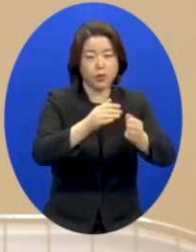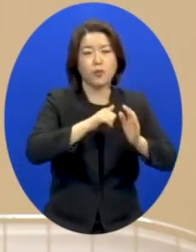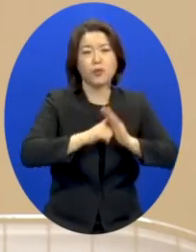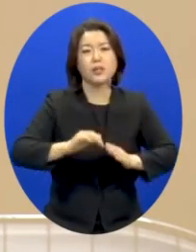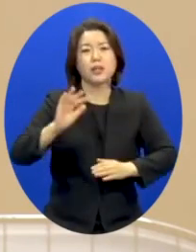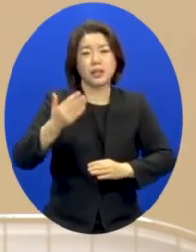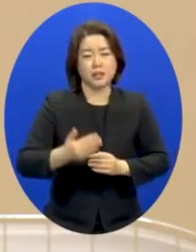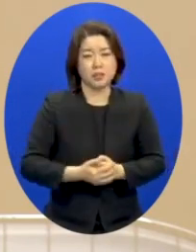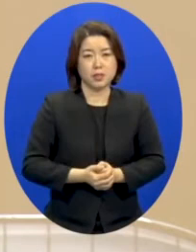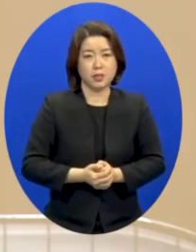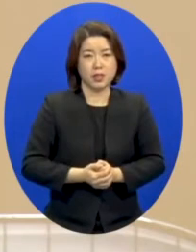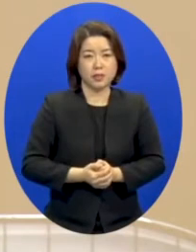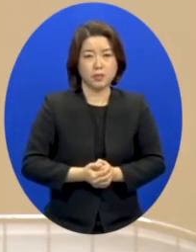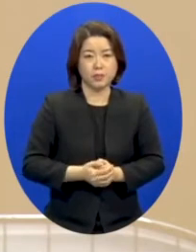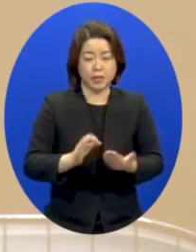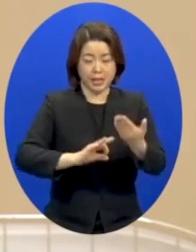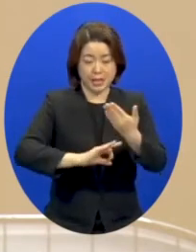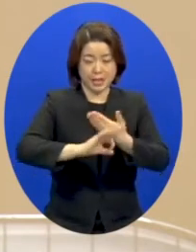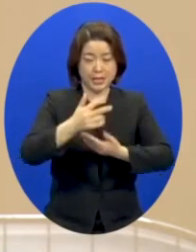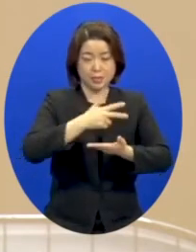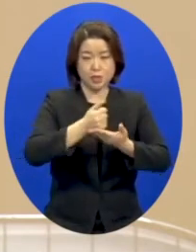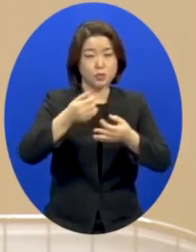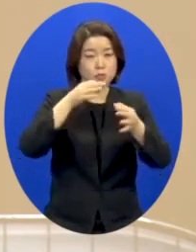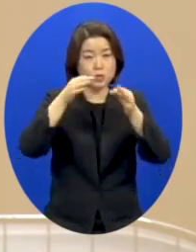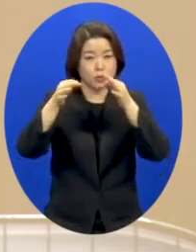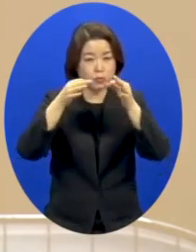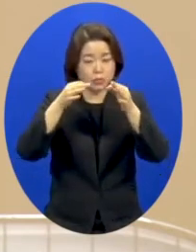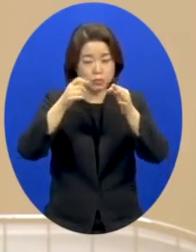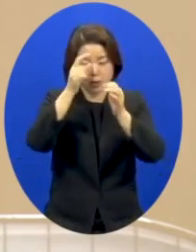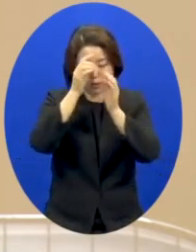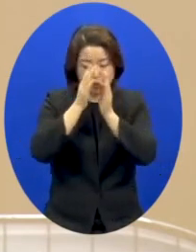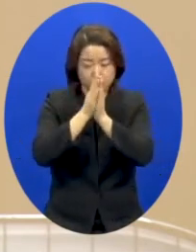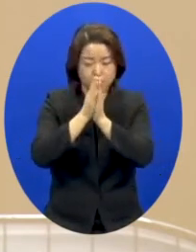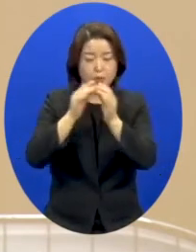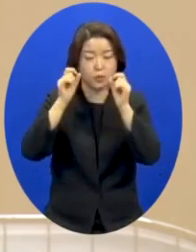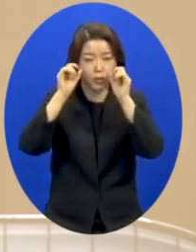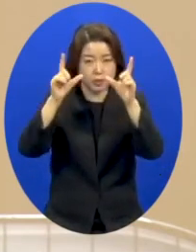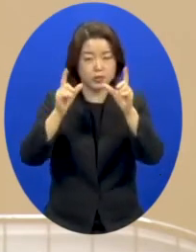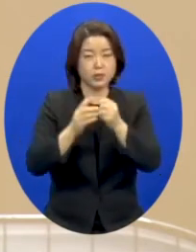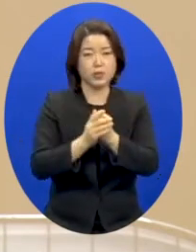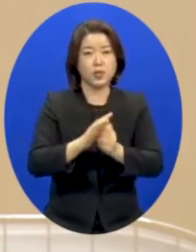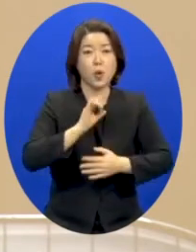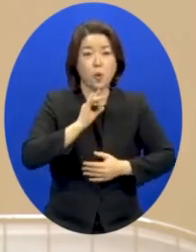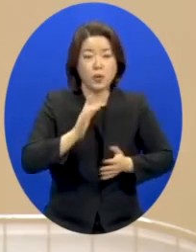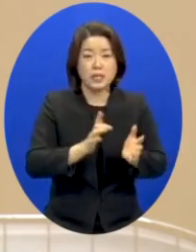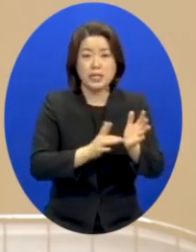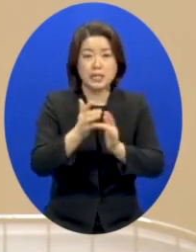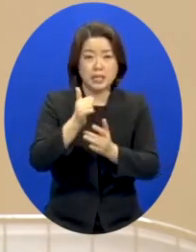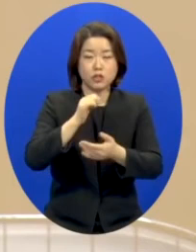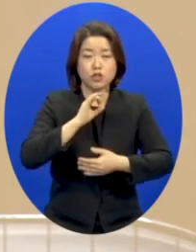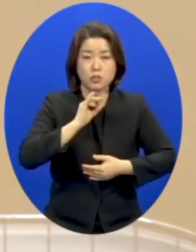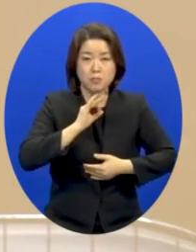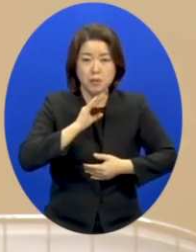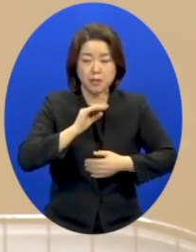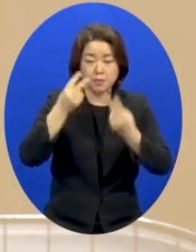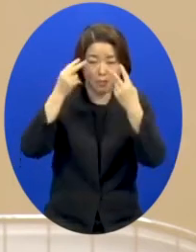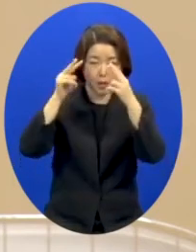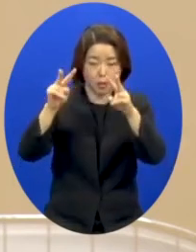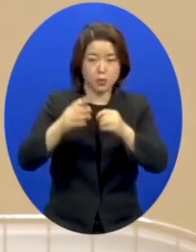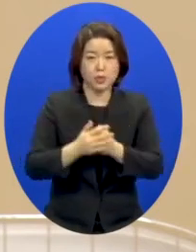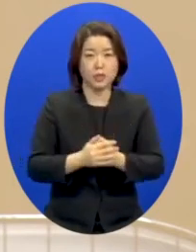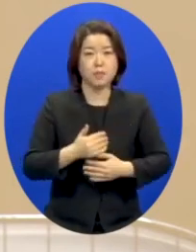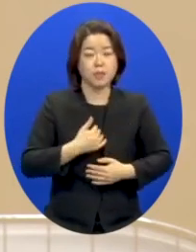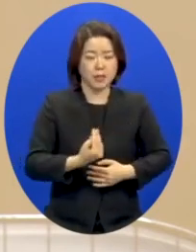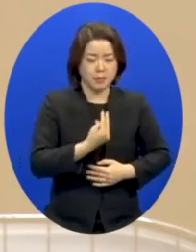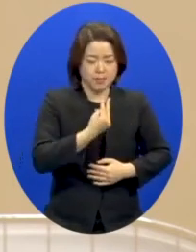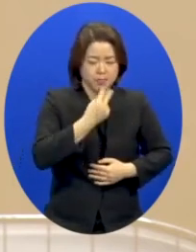아침에 주님을 부르면서 눈을 뜨는 것이 오직 예수님만 바라보는 것이 제가 숨도 쉴 수 없었던 고통 가운데